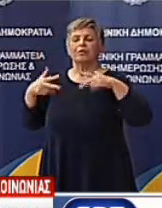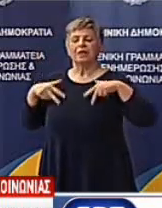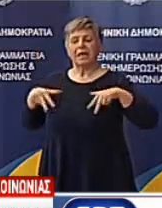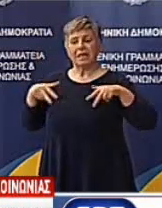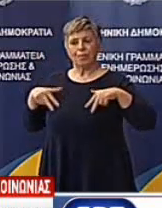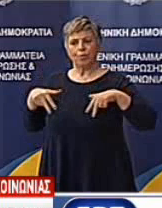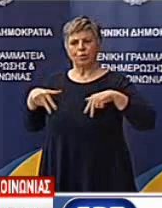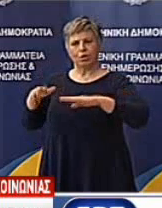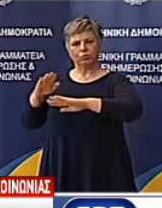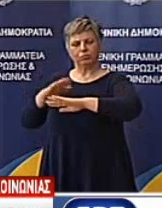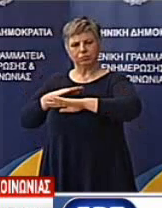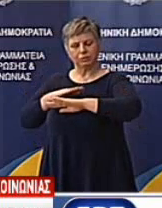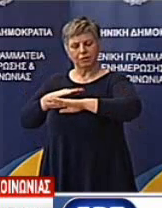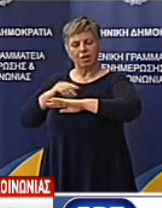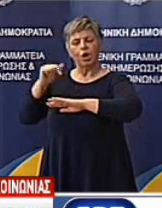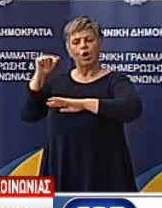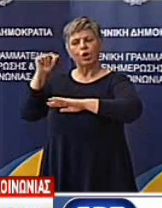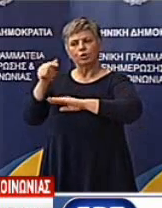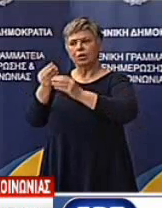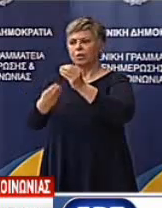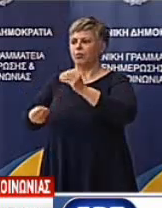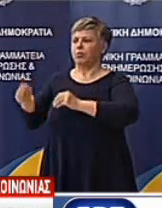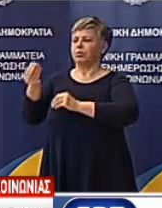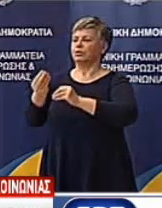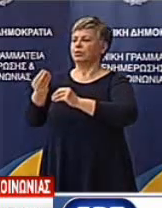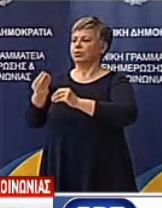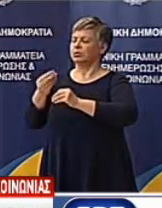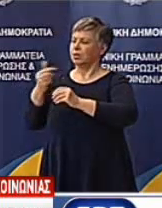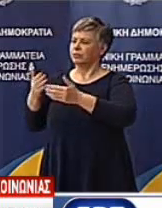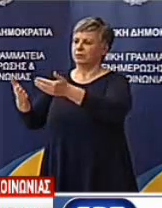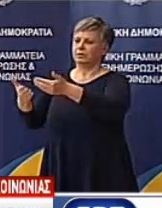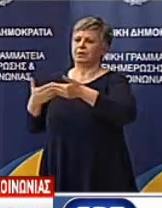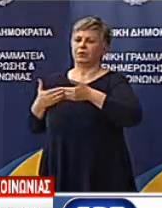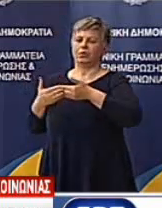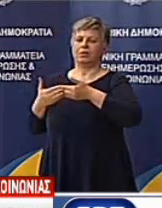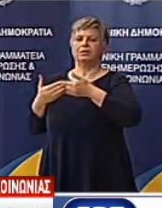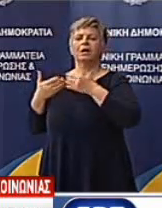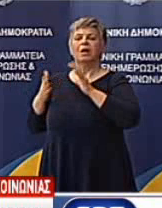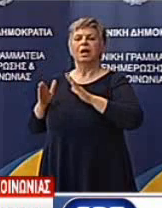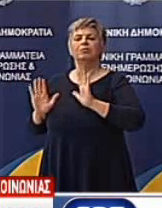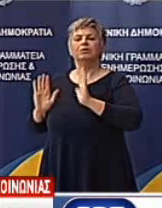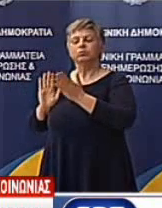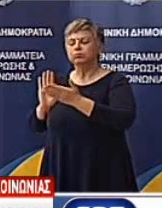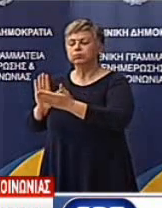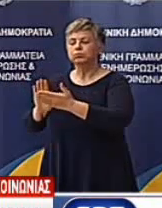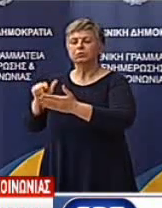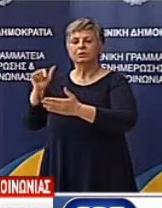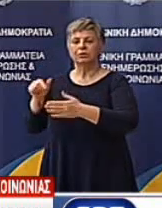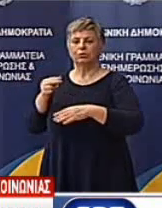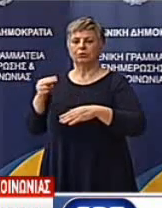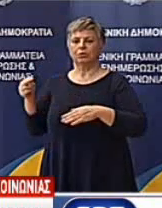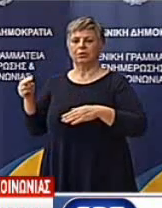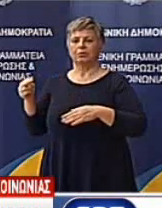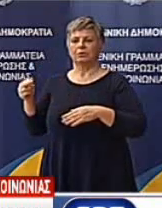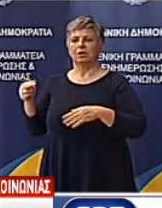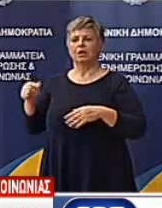να αντιμετωπίσουμε χωρίς γραφειοκρατικούς μηχανισμούς κατά το δυνατόν και να είμαστε αποτελεσματικοί. Επομένως, η χώρα μας σε